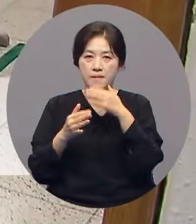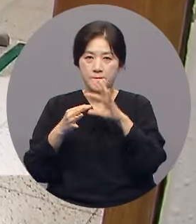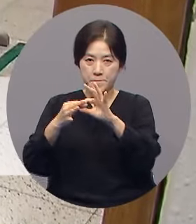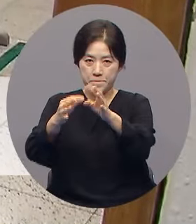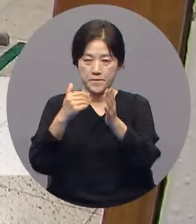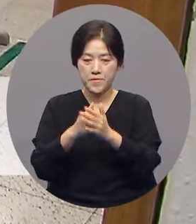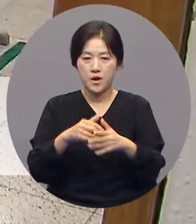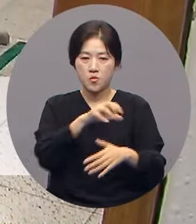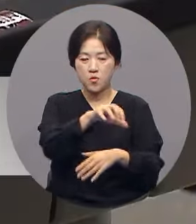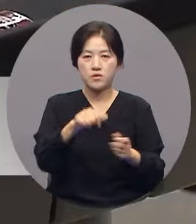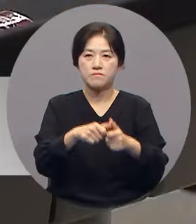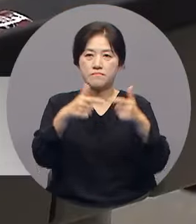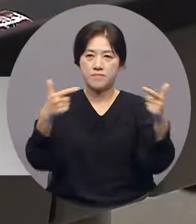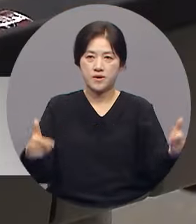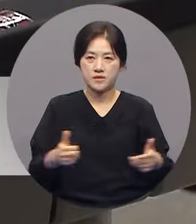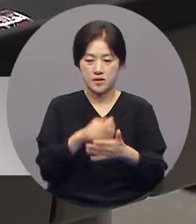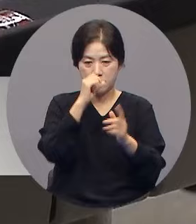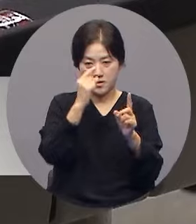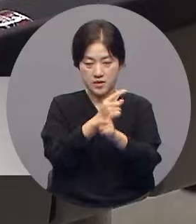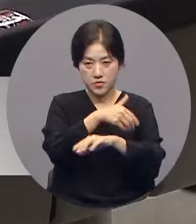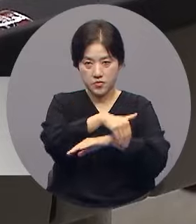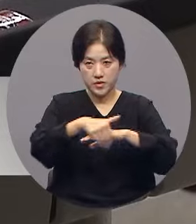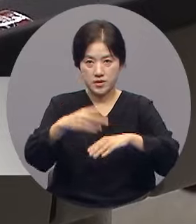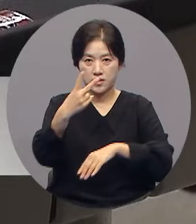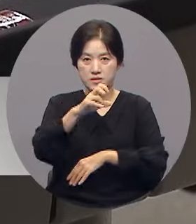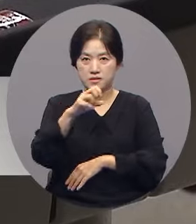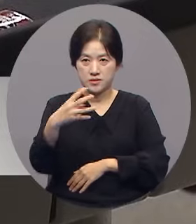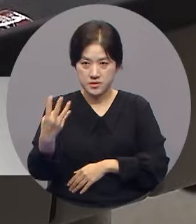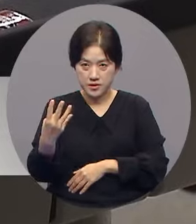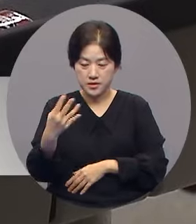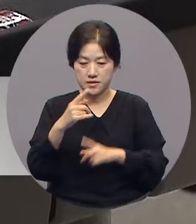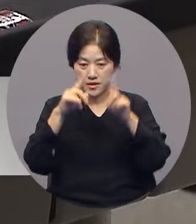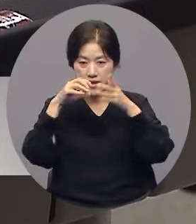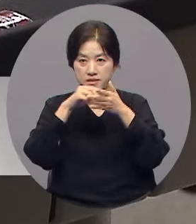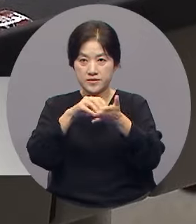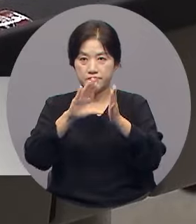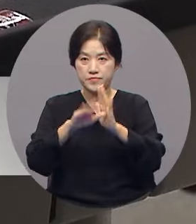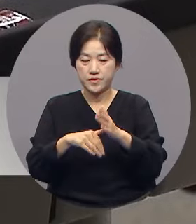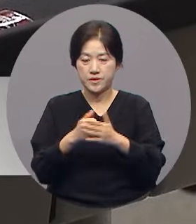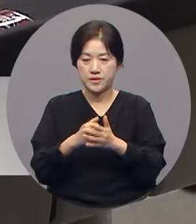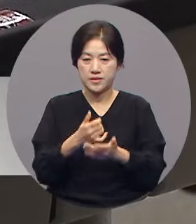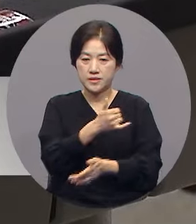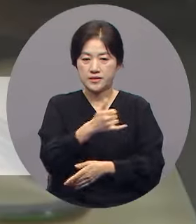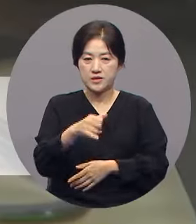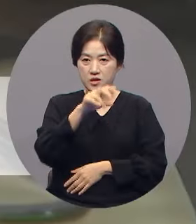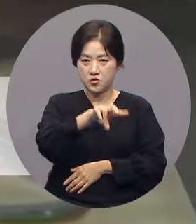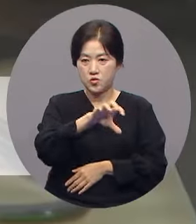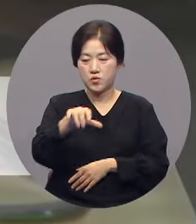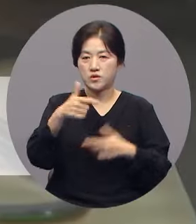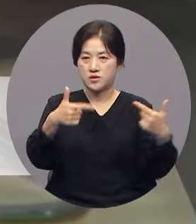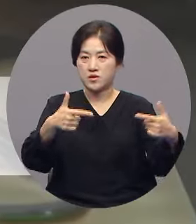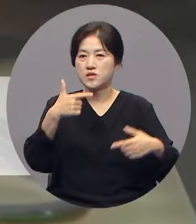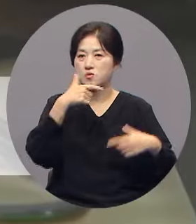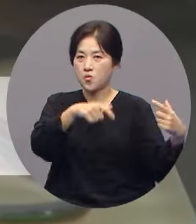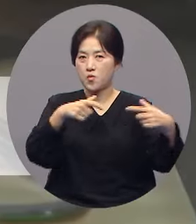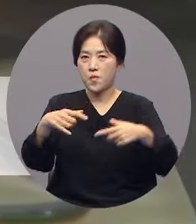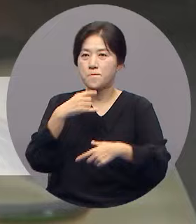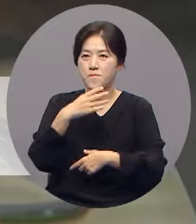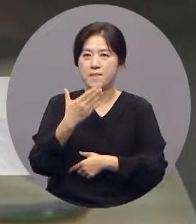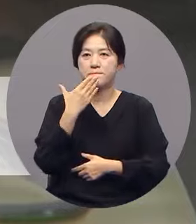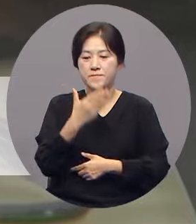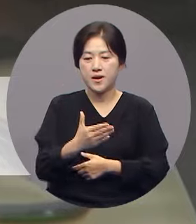정부는 오늘 발표한 개선안을 통해 2024학년도 입시에선 세종 등 여섯 개 광역 시도에서 할 수